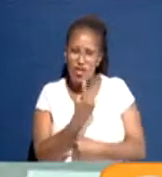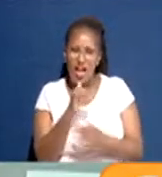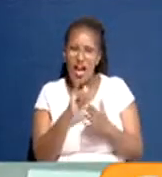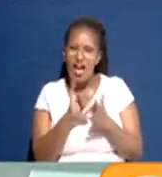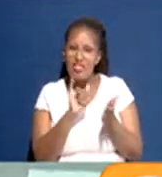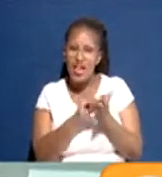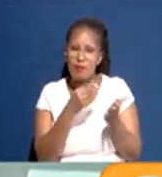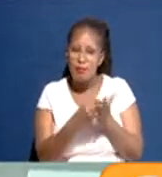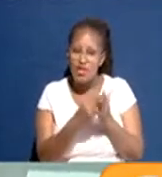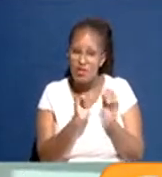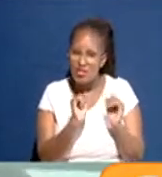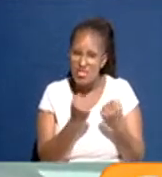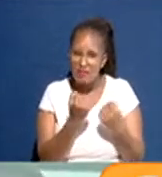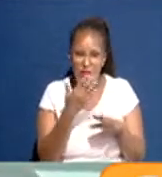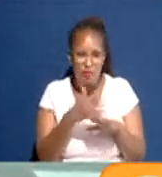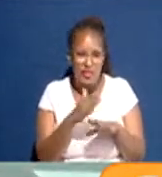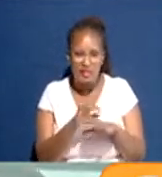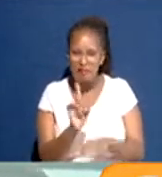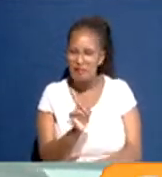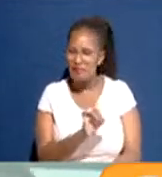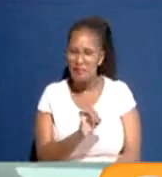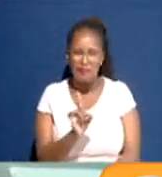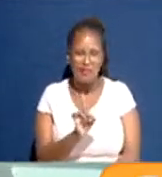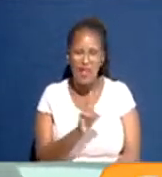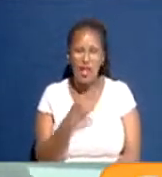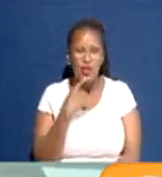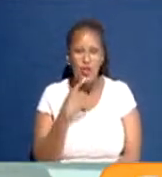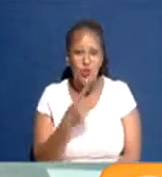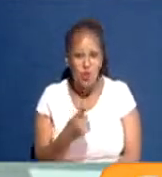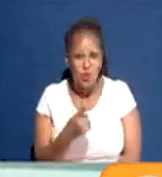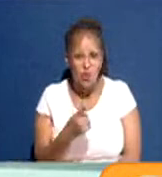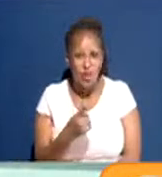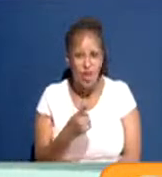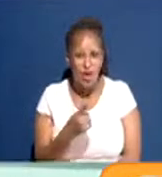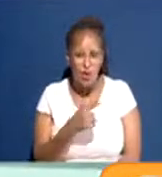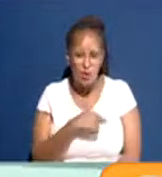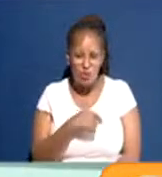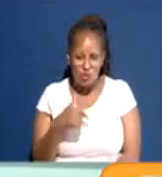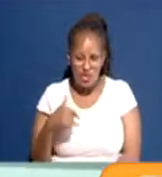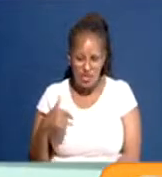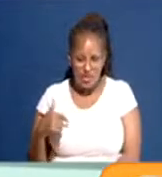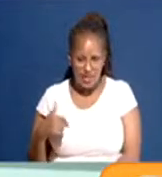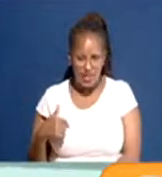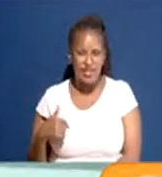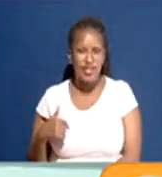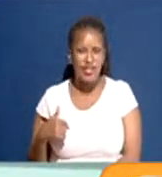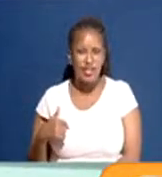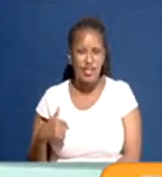bwana. Ama namna gani? So, the reason why